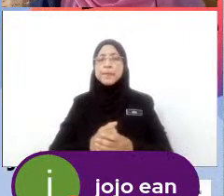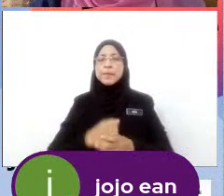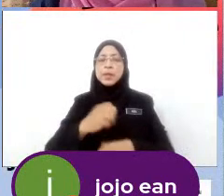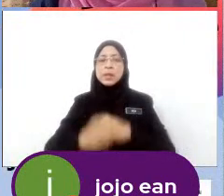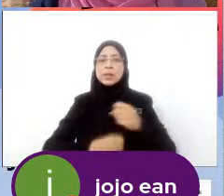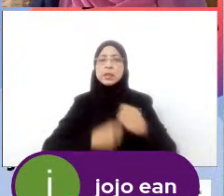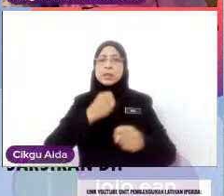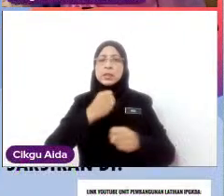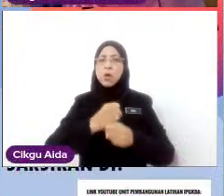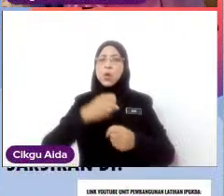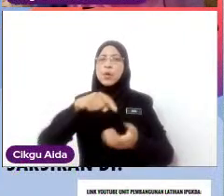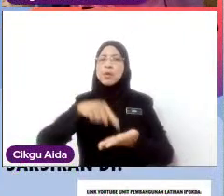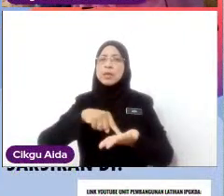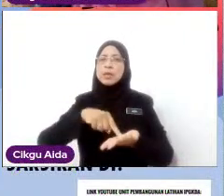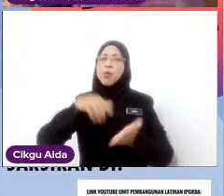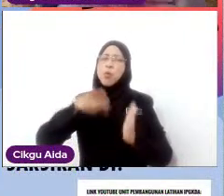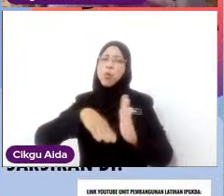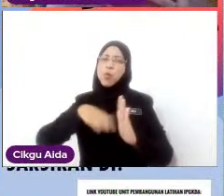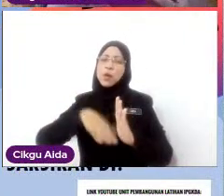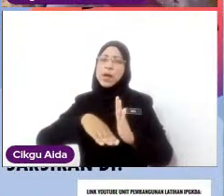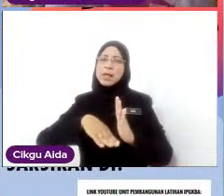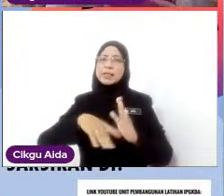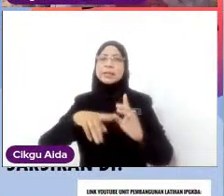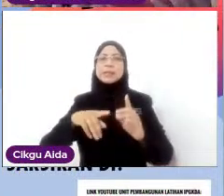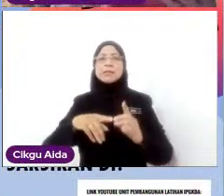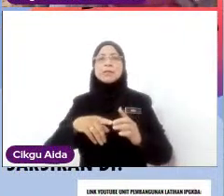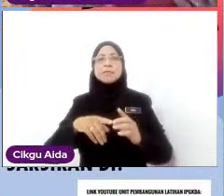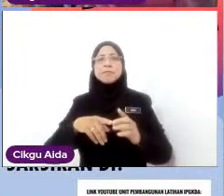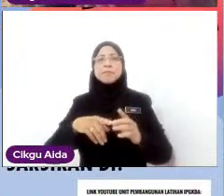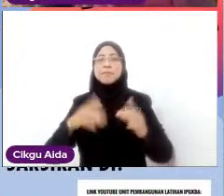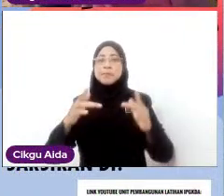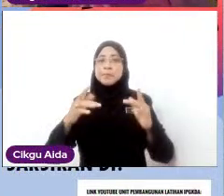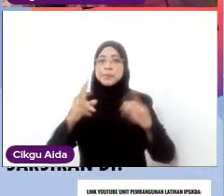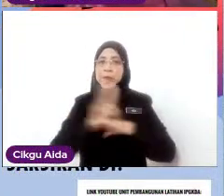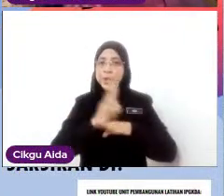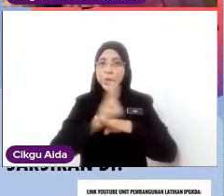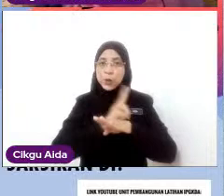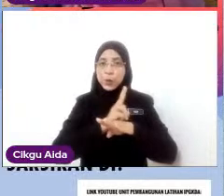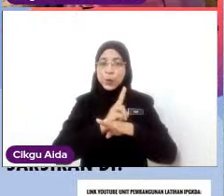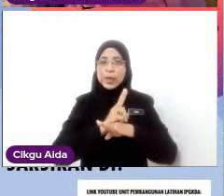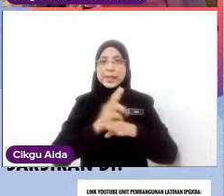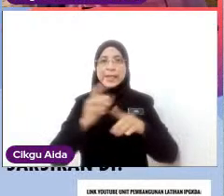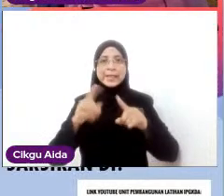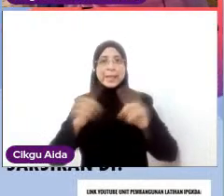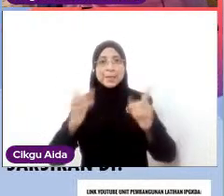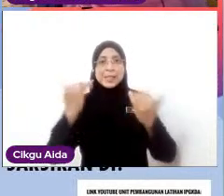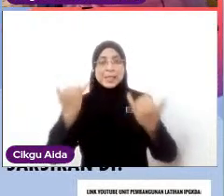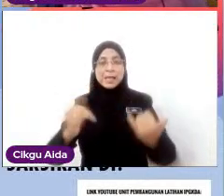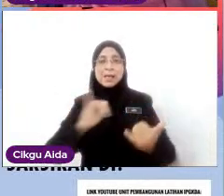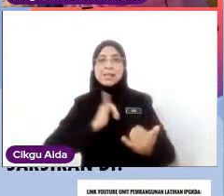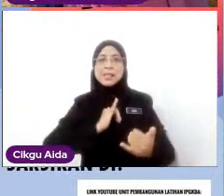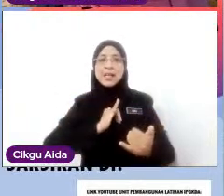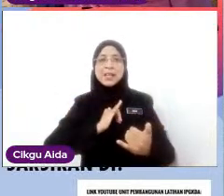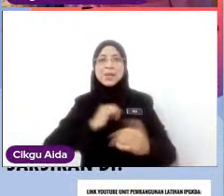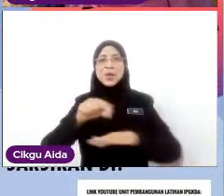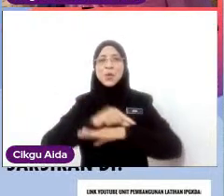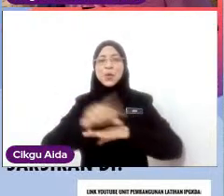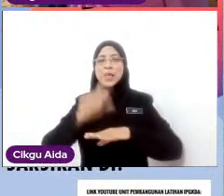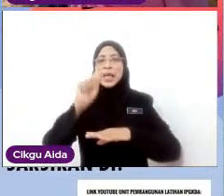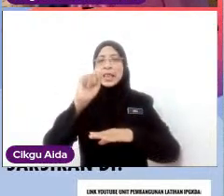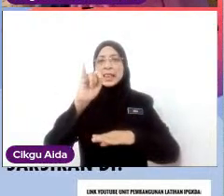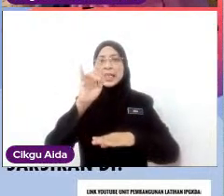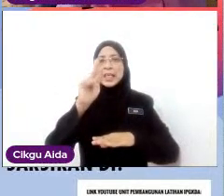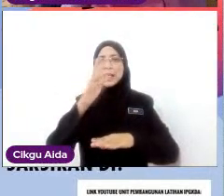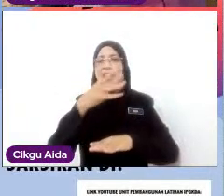sikit hasilkan video di YouTube. Saya guna medium TikTok sebab murid-murid sekarang ni dia kurang berminat